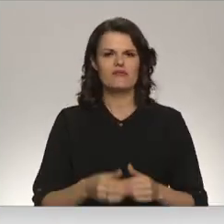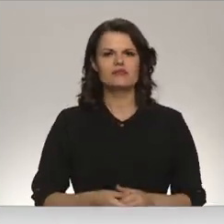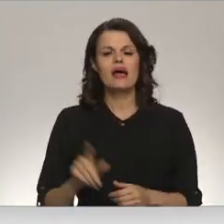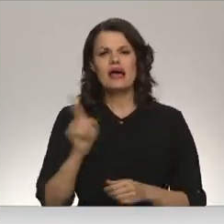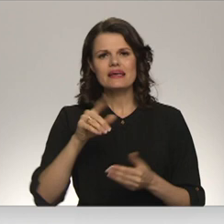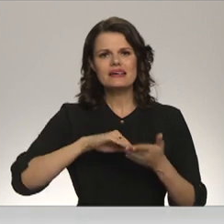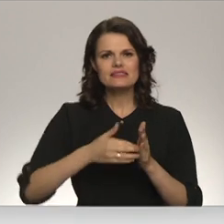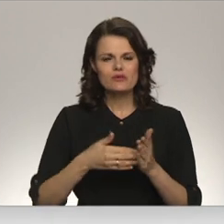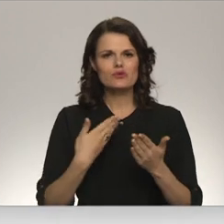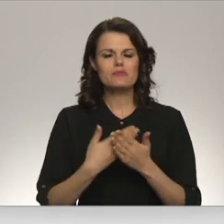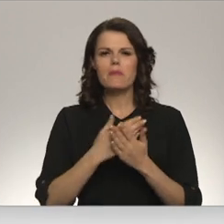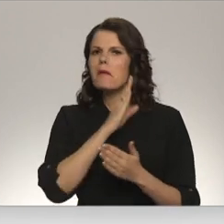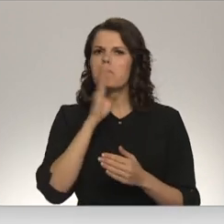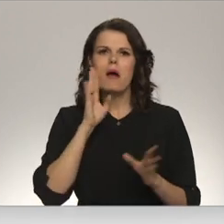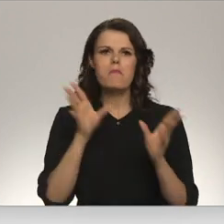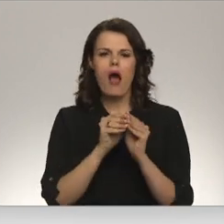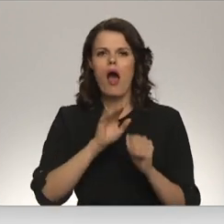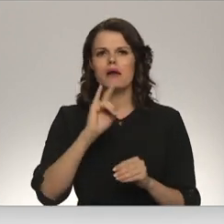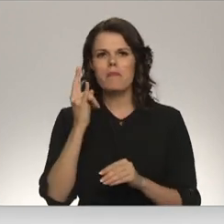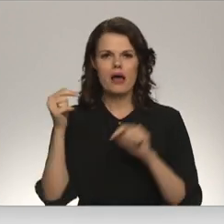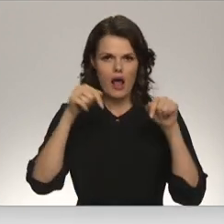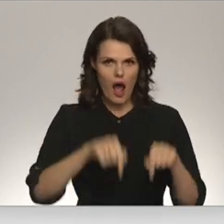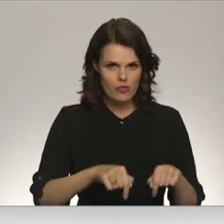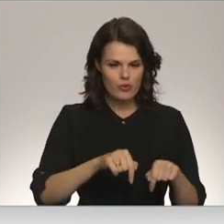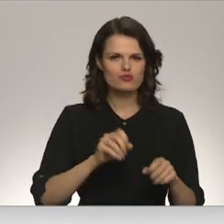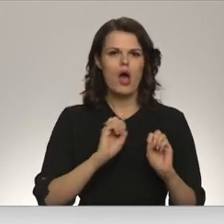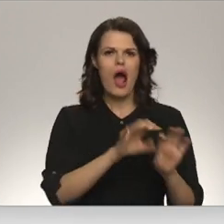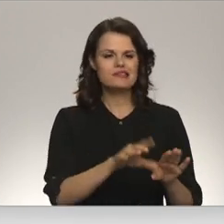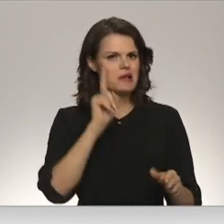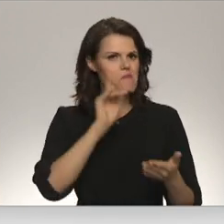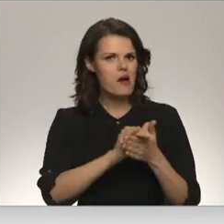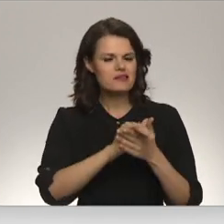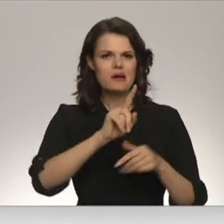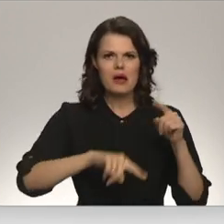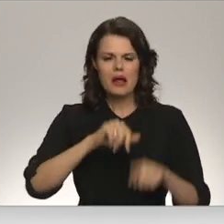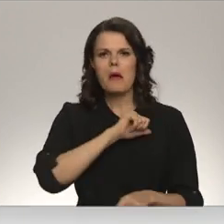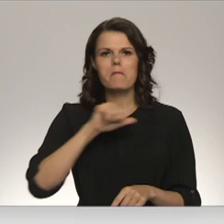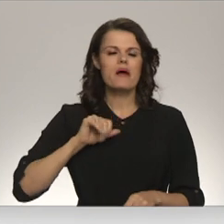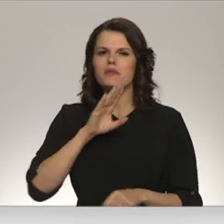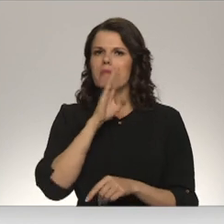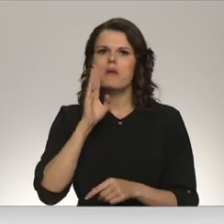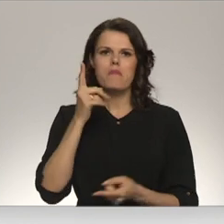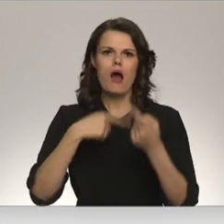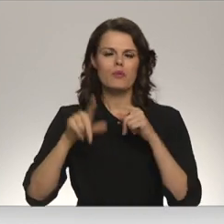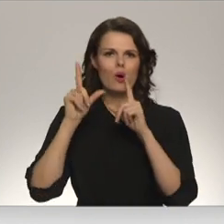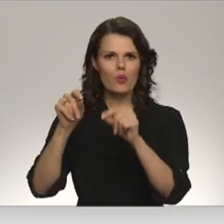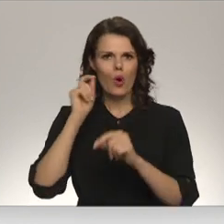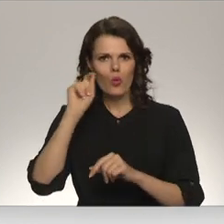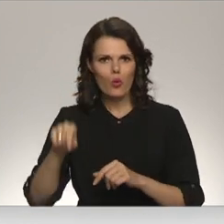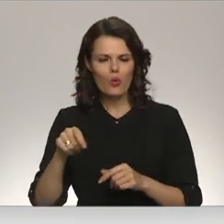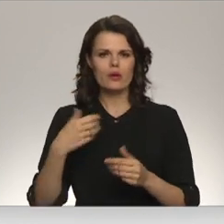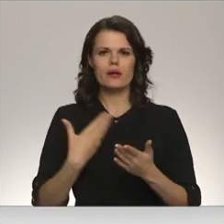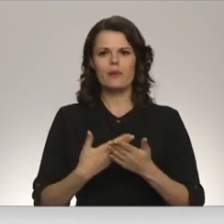atbrauc mamma ar bērniem uz Latviju, šeit atstājoties saviem paziņām vai radiem un pati dodās uz Ukrainu, jo, piemēram, situācija,